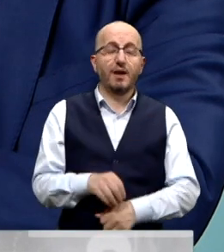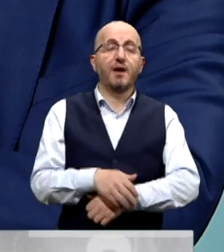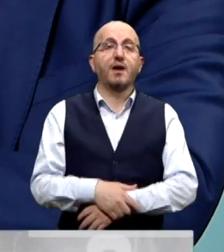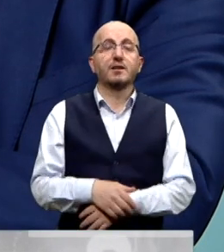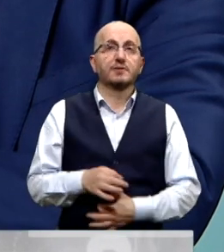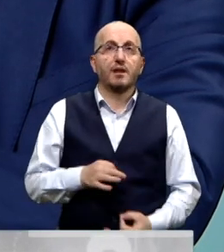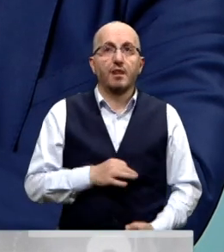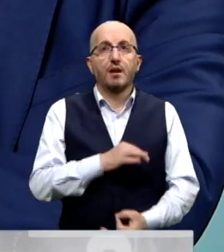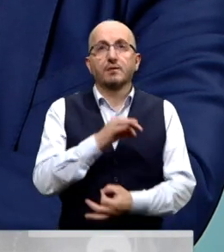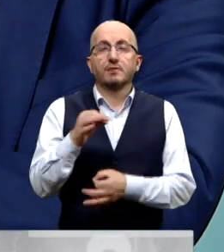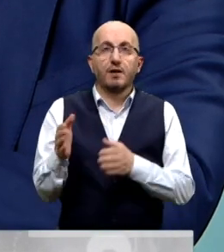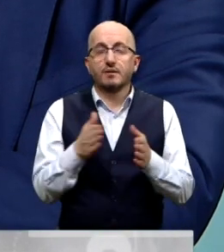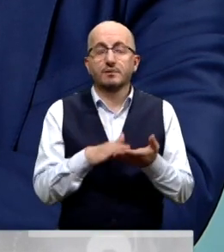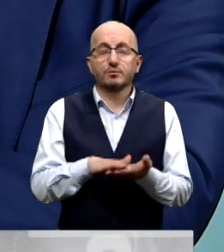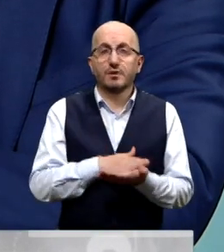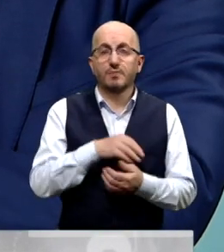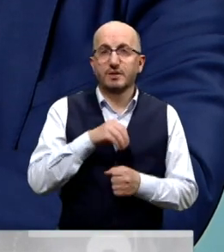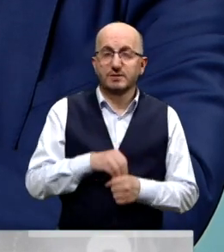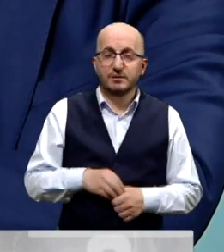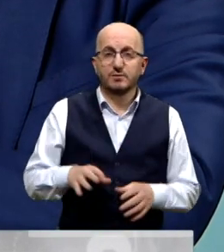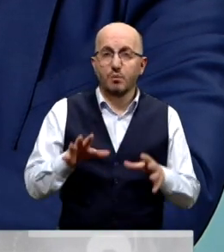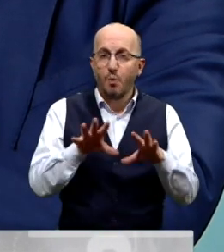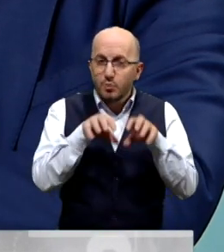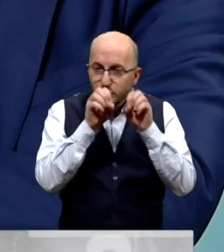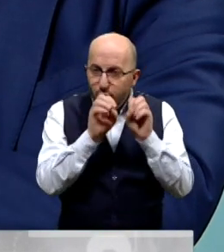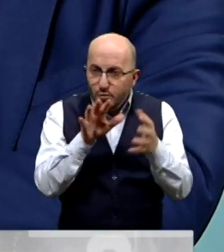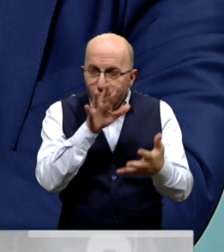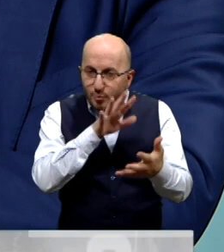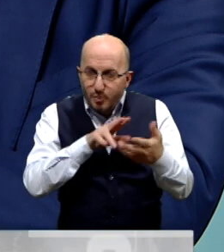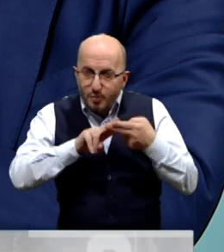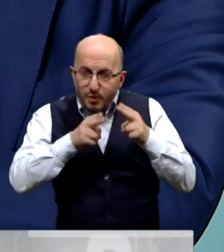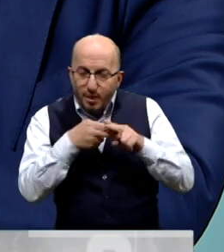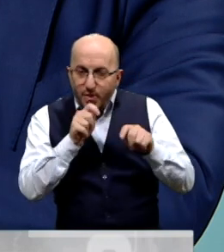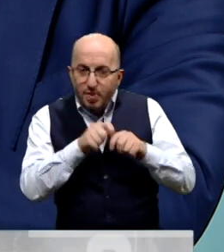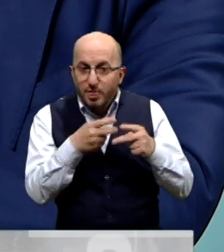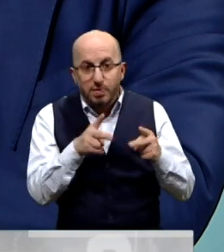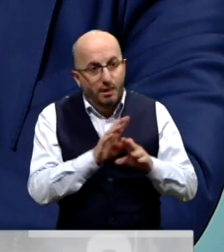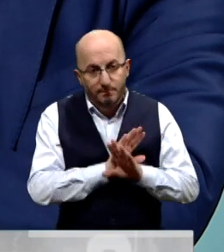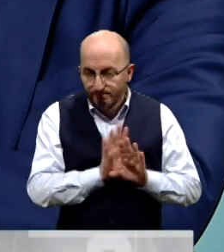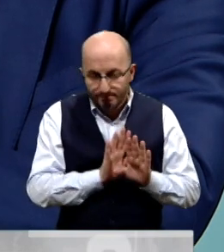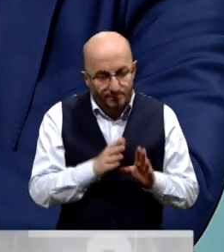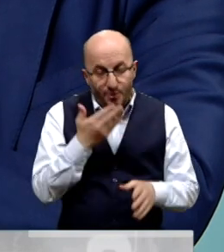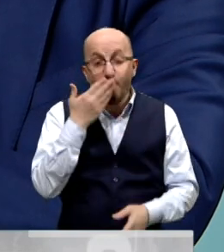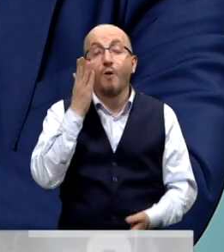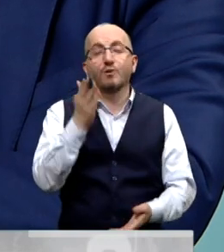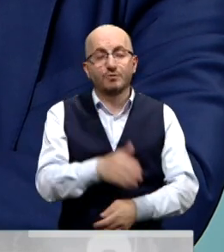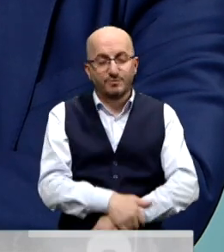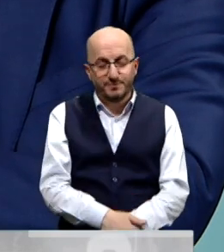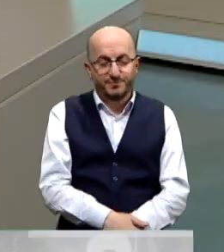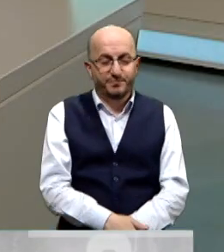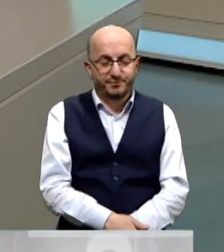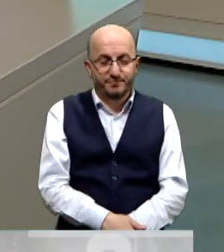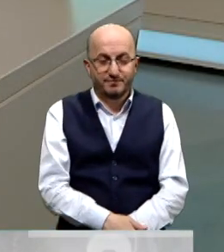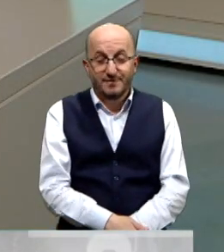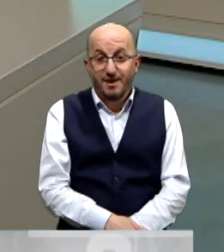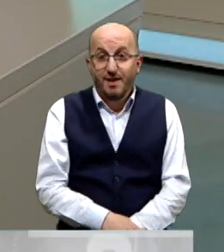insanların arasını ıslah etmek için sihir bilirsiniz büyü yapabilirsiniz gibi bir anlayış kesinlikle söz konusu değildir